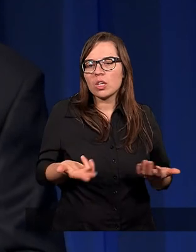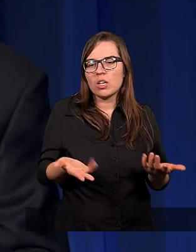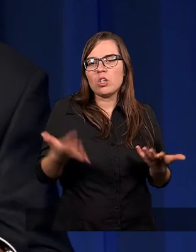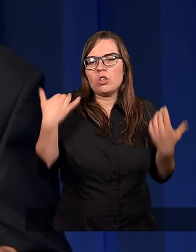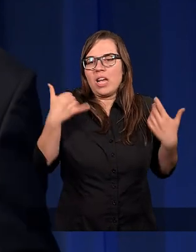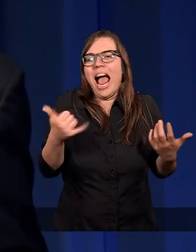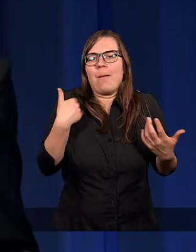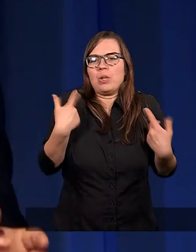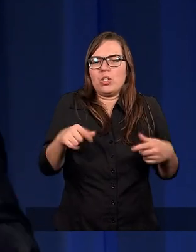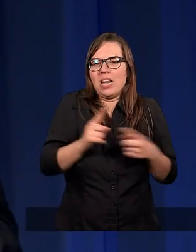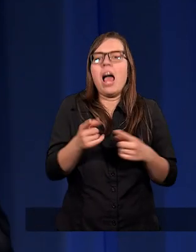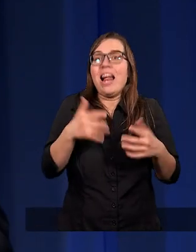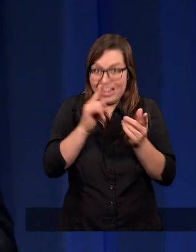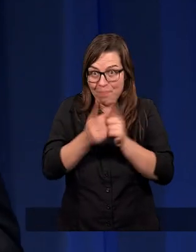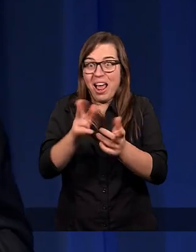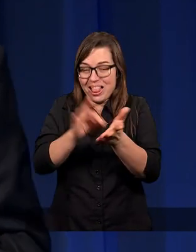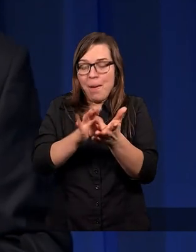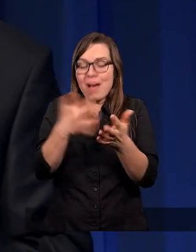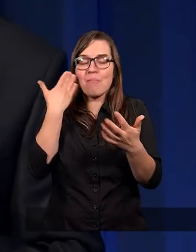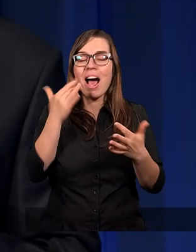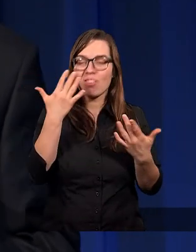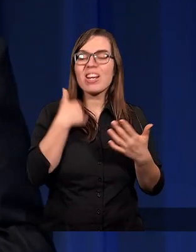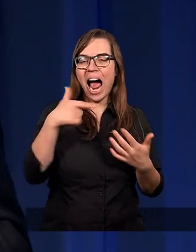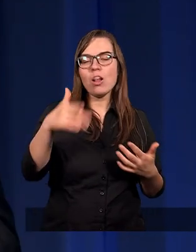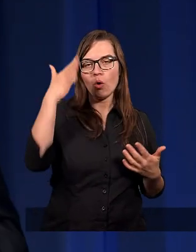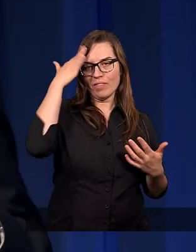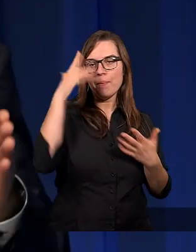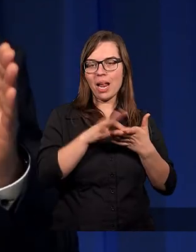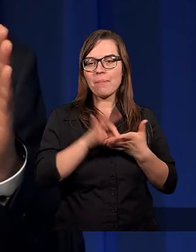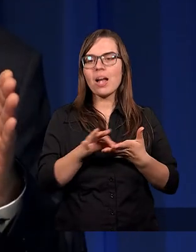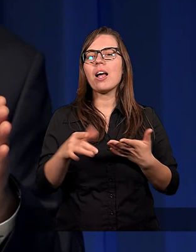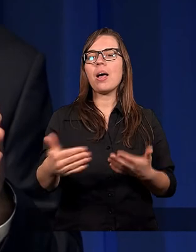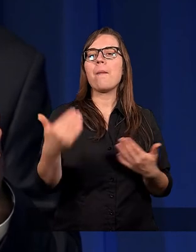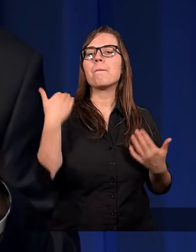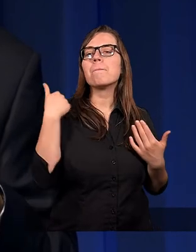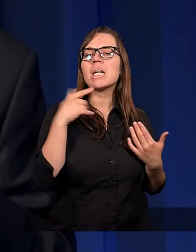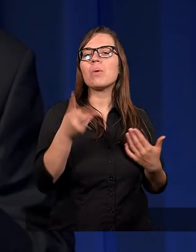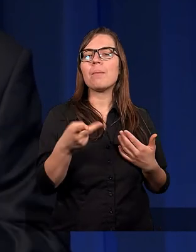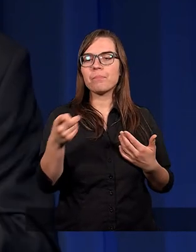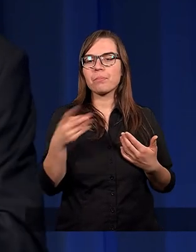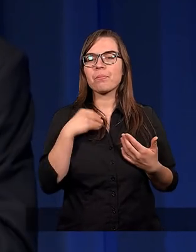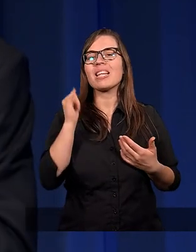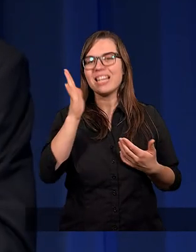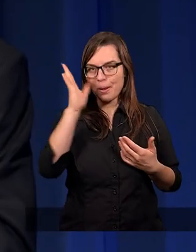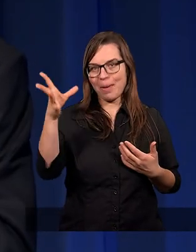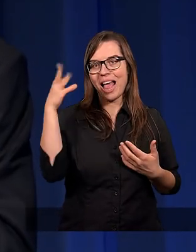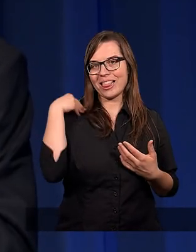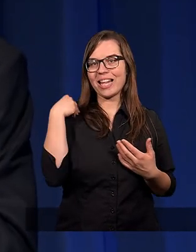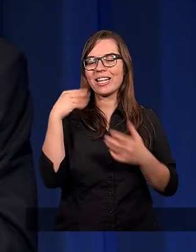Znaczy, jak to by się nic nie zmieniło? Zmieni się bardzo wiele, ja to wiem. Ale byłem z Nim i będę z